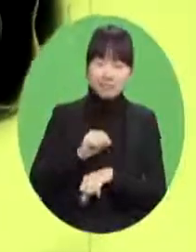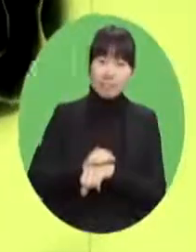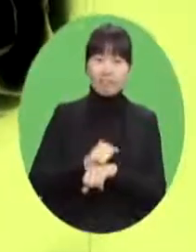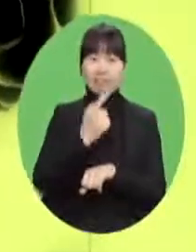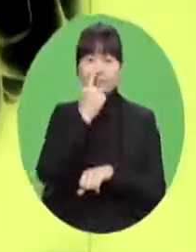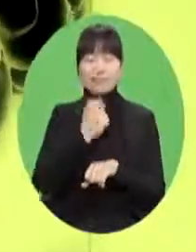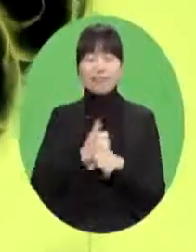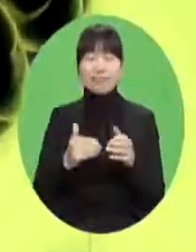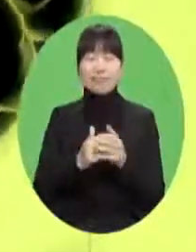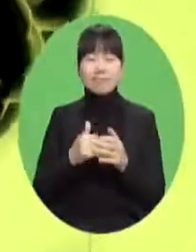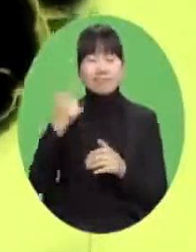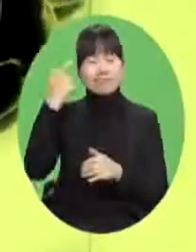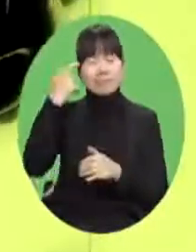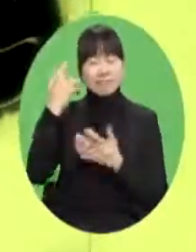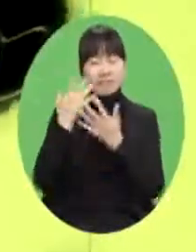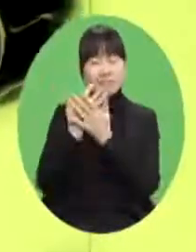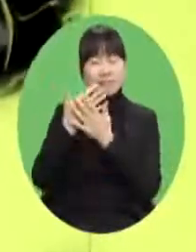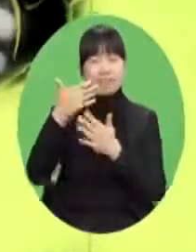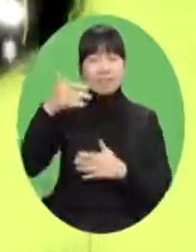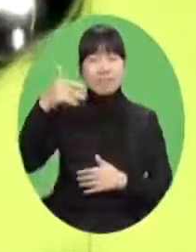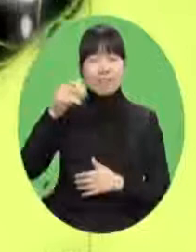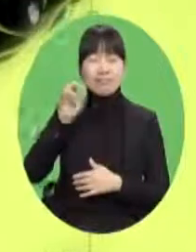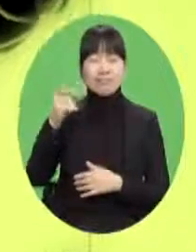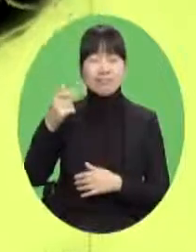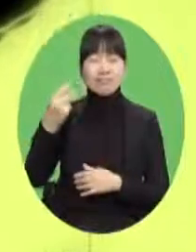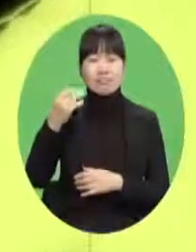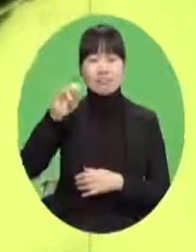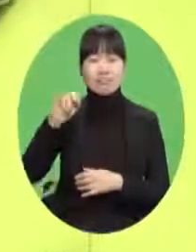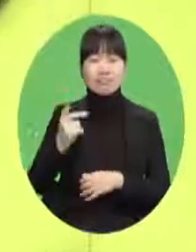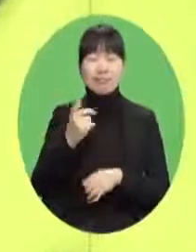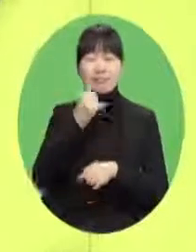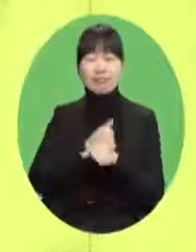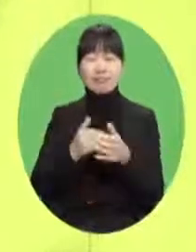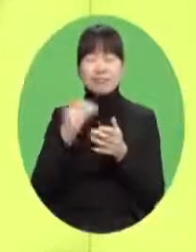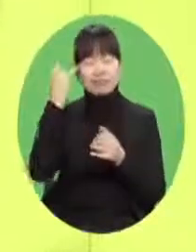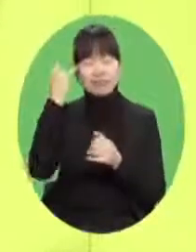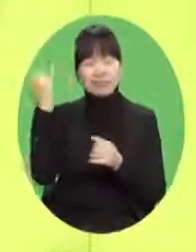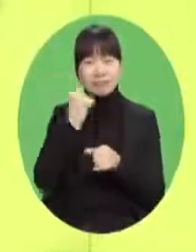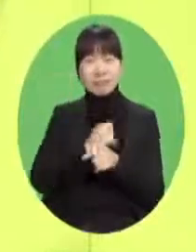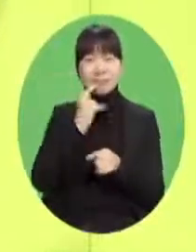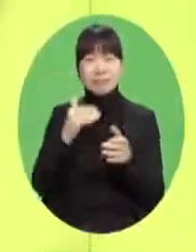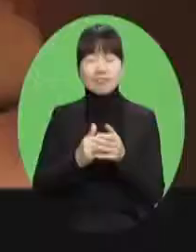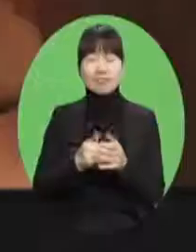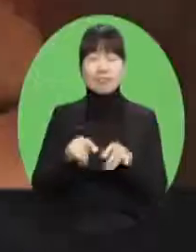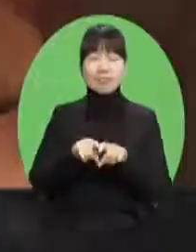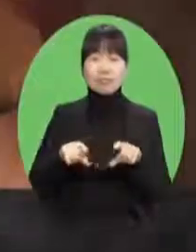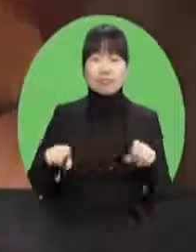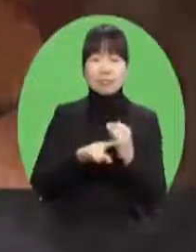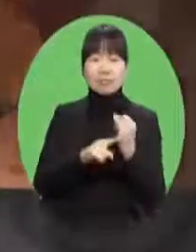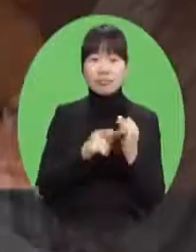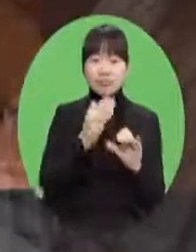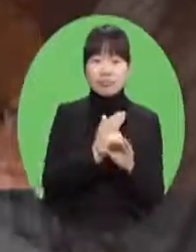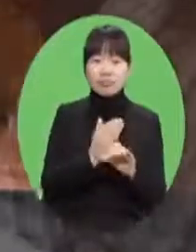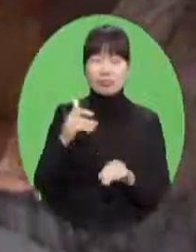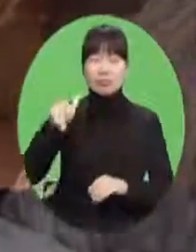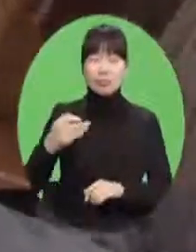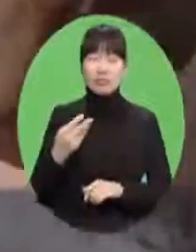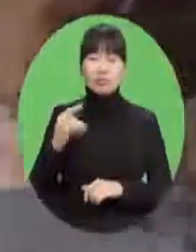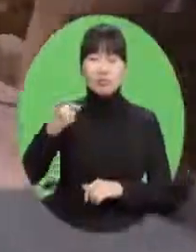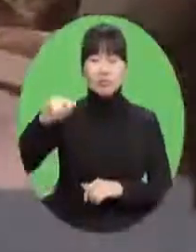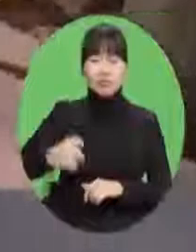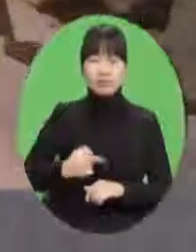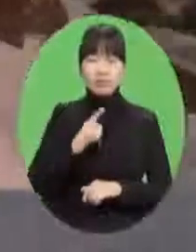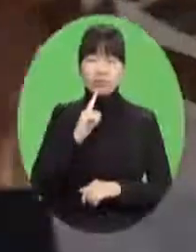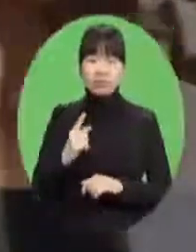분비돼 상상력, 집중력, 창조력이 키워집니다. 일반적으로 태교 음악 하면 클래식 음악을 듣는 거라고 생각하는 경우가